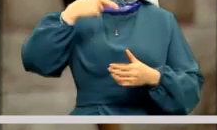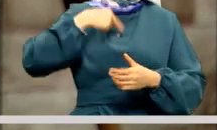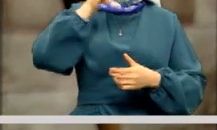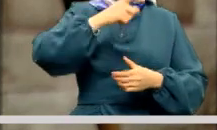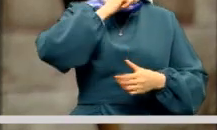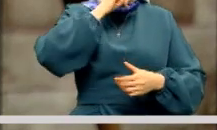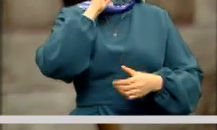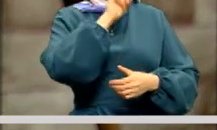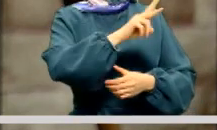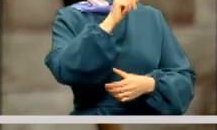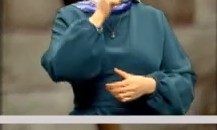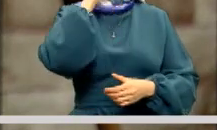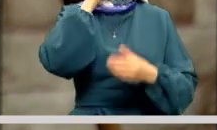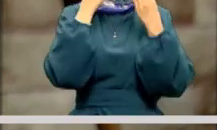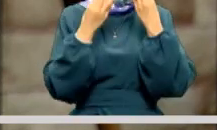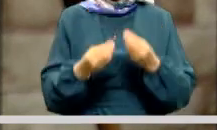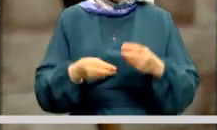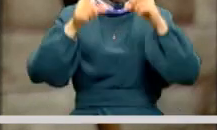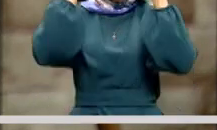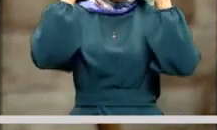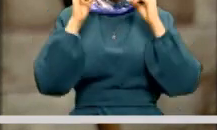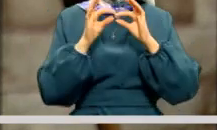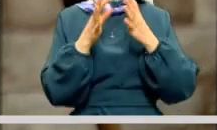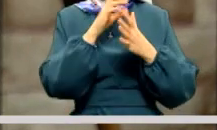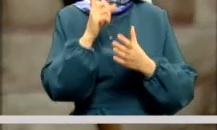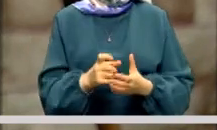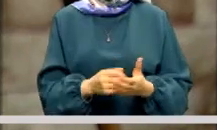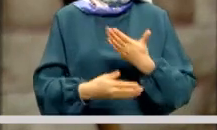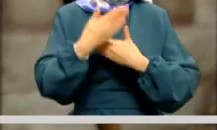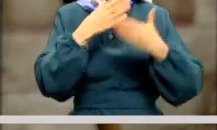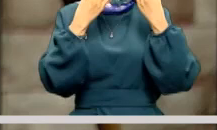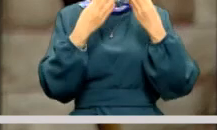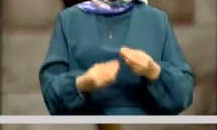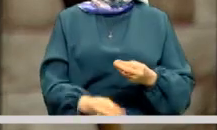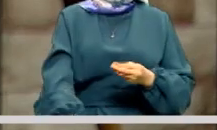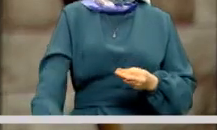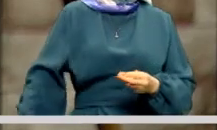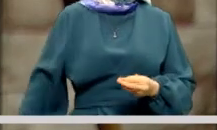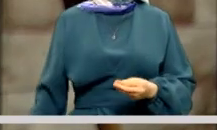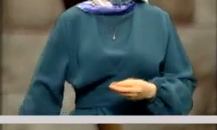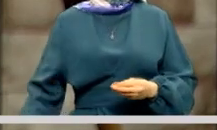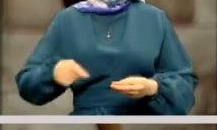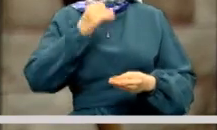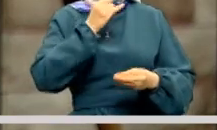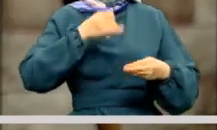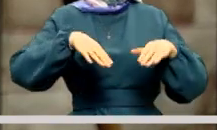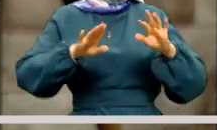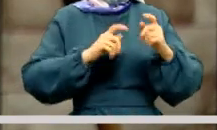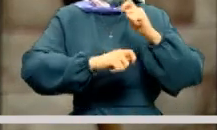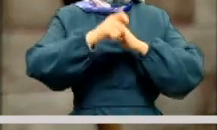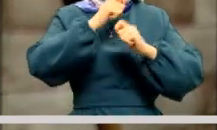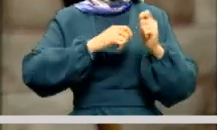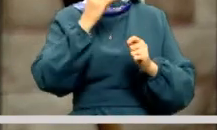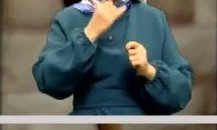yanlışı gördüğümüzde Bir Müslüman olarak sorumluluğumuz Öncelikle elimizde Hani kötülük diyoruz ama bu kötülük değil fakat davranışı kötü